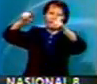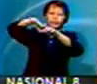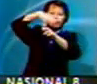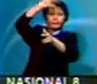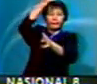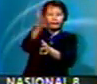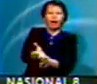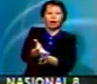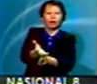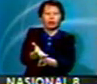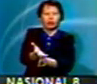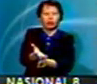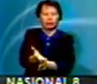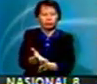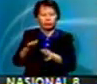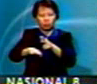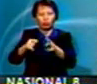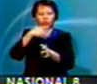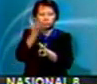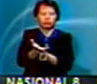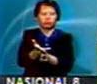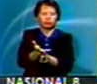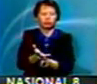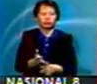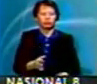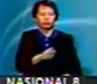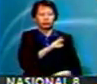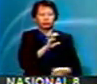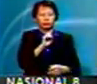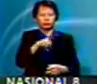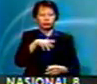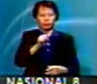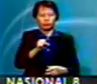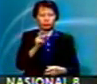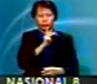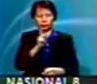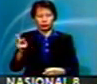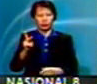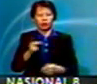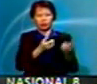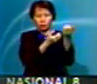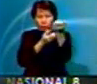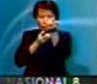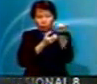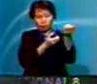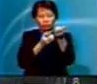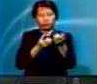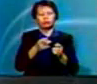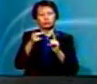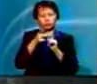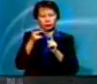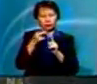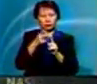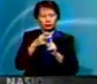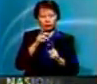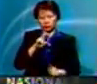jatuh mengempap kereta yang berada di bawah. Menurut Komander Operasi Kanan Ibu Pejabat Jabatan Bomba dan Penyelamat Pulau Pinang,